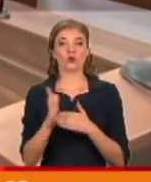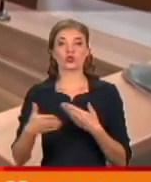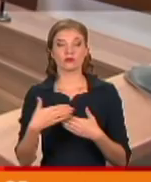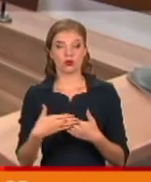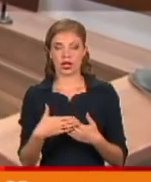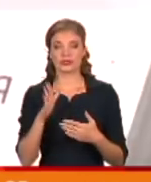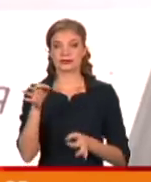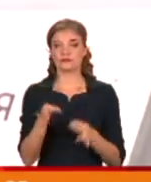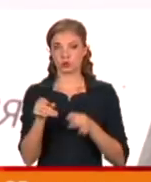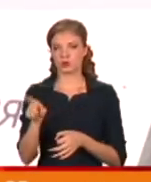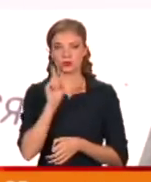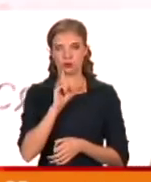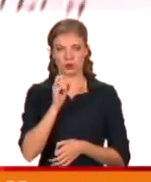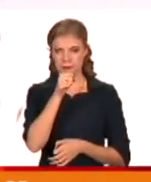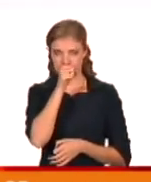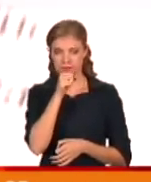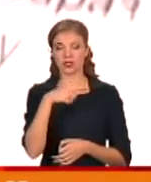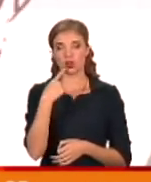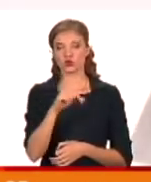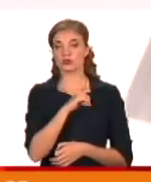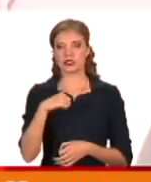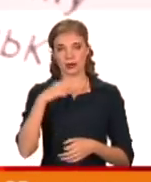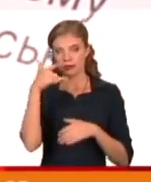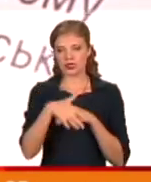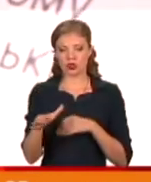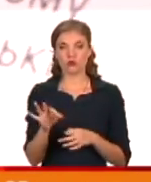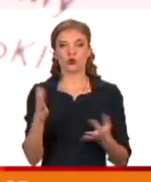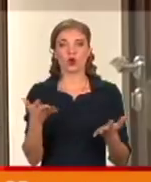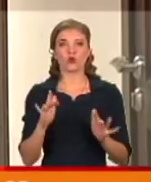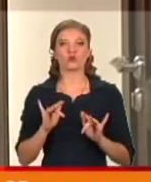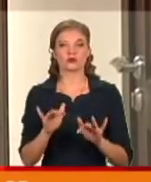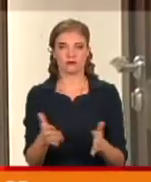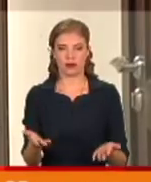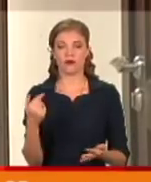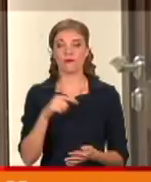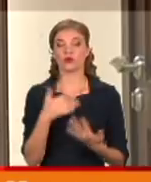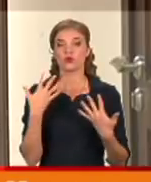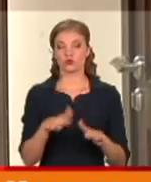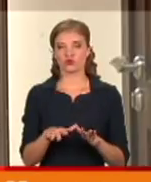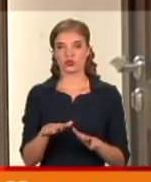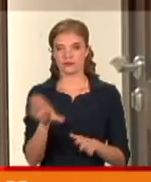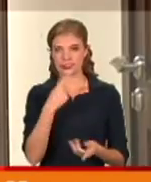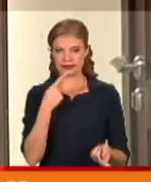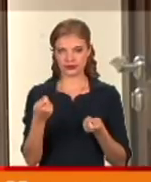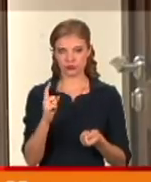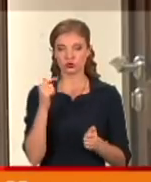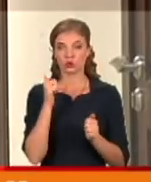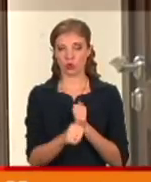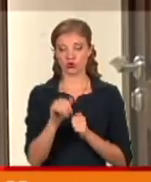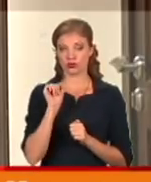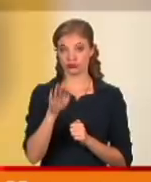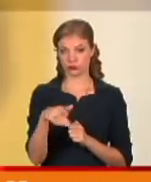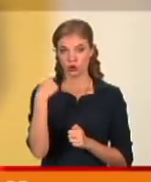покарати тризуб, у суді поки що не кажуть, певнять, самі не збагнуть, про яку справу йдеться. Проте вже насторожі, адже кожне